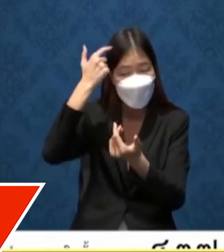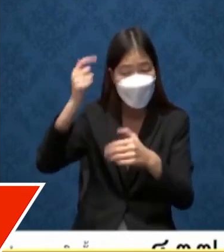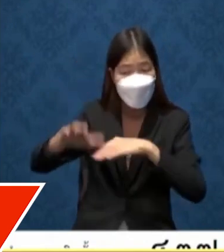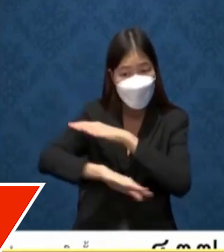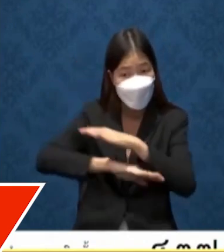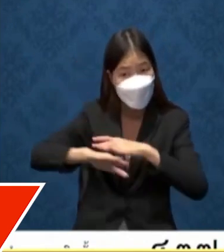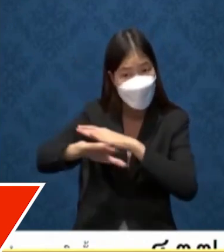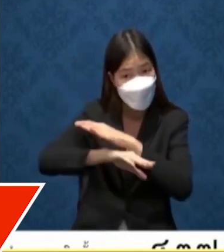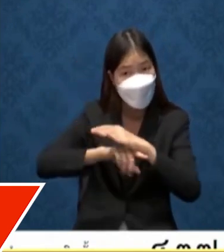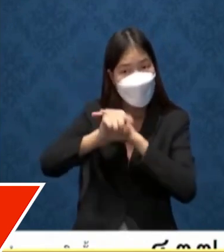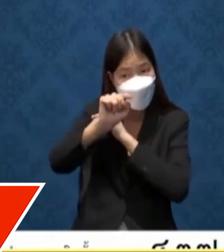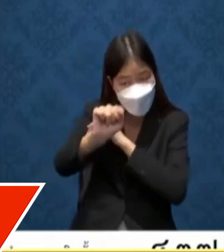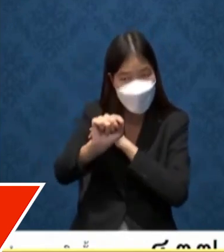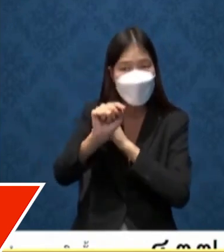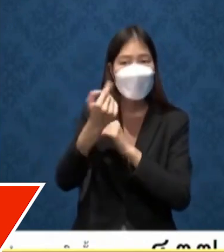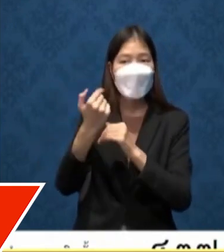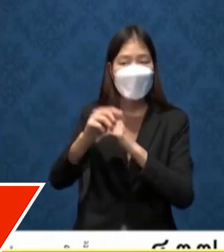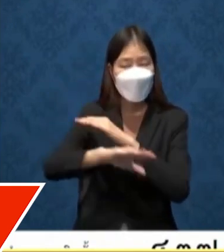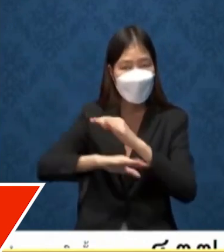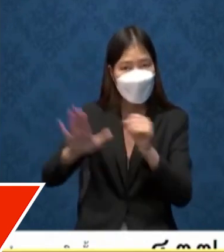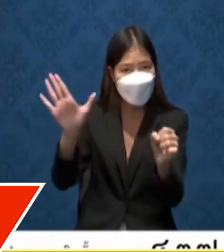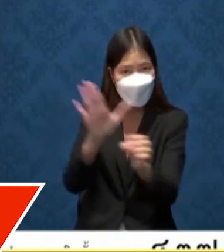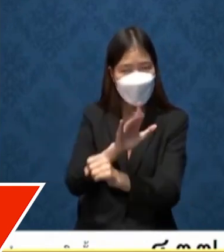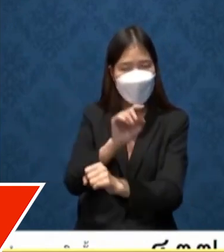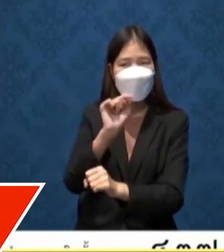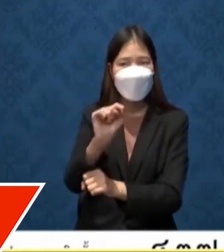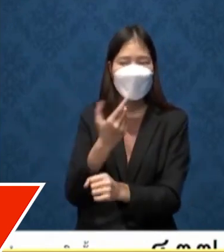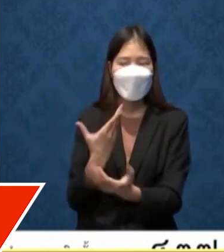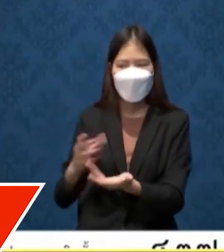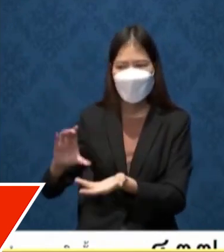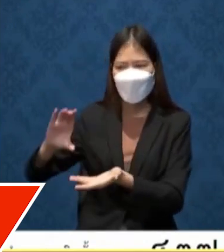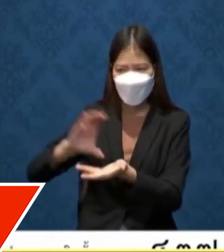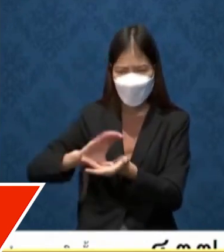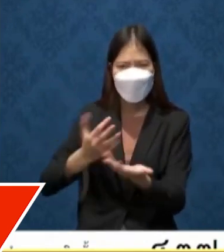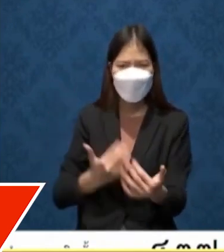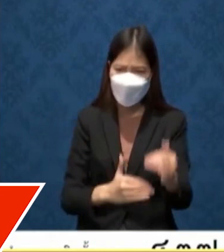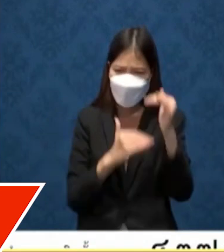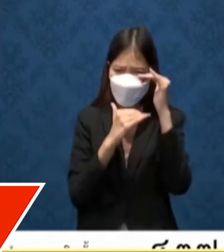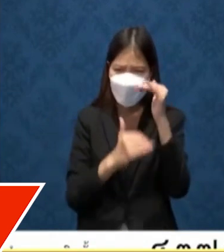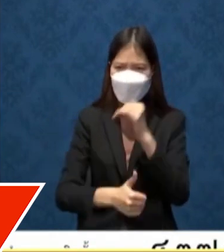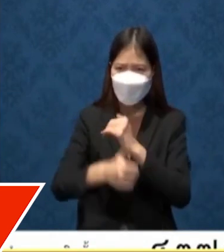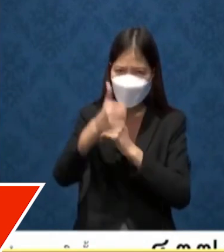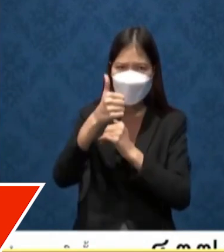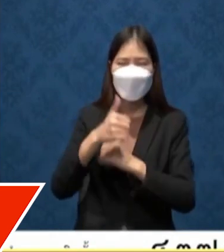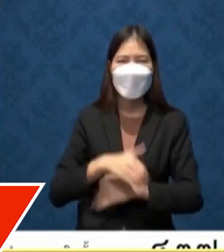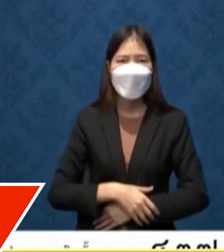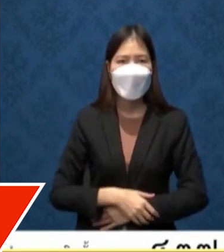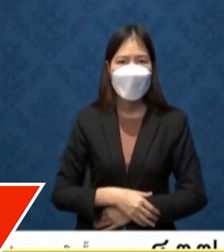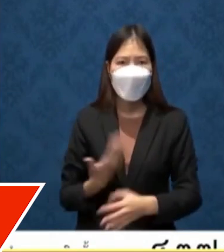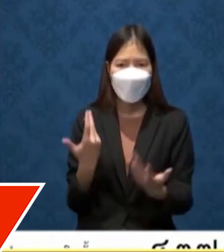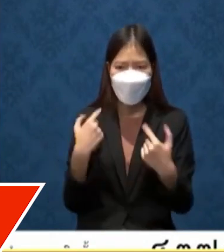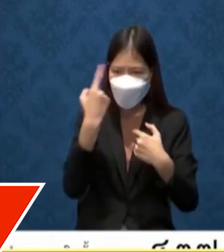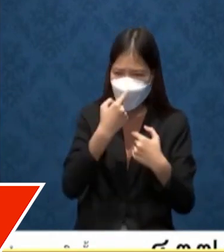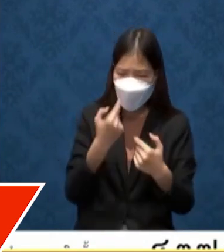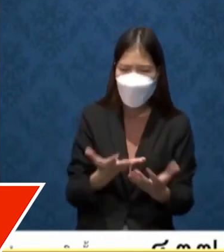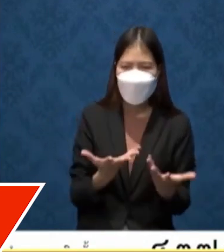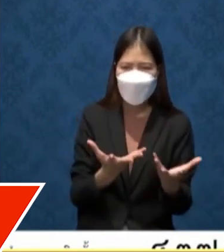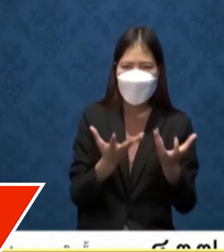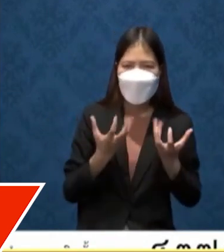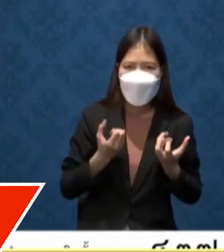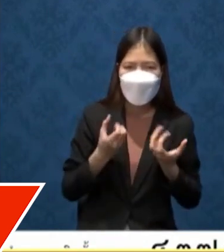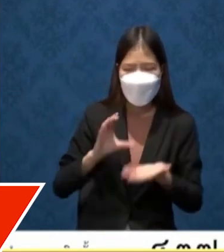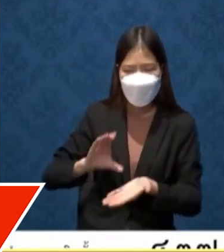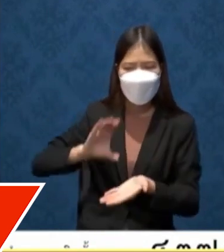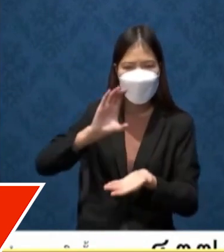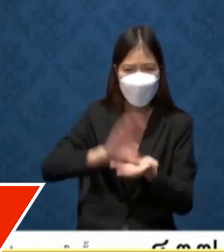รู้สภาพคล่องของตัวเองเป็นอย่างดีดังนั้นกองทุนสามารถกำหนดได้ว่าคุณสมบัติที่จะได้รับทุนการศึกษาของแต่ละกลุ่มคืออะ